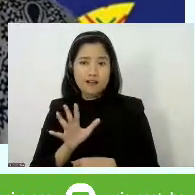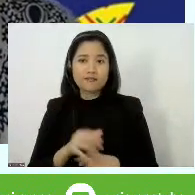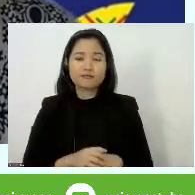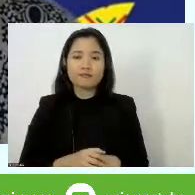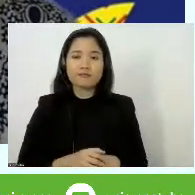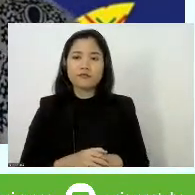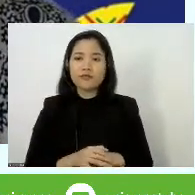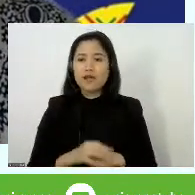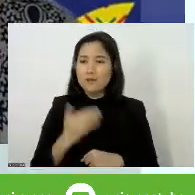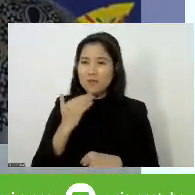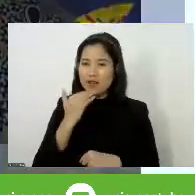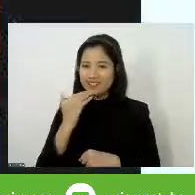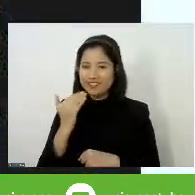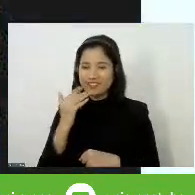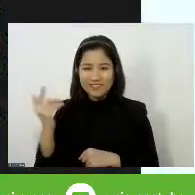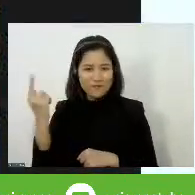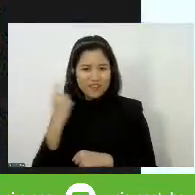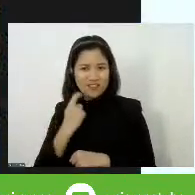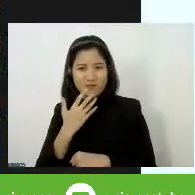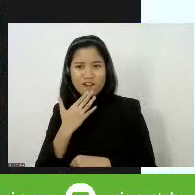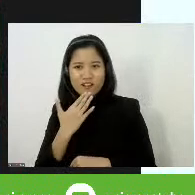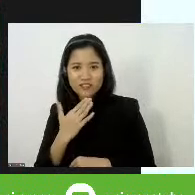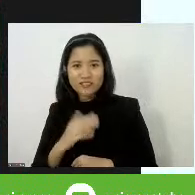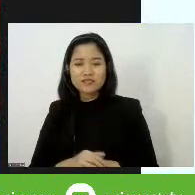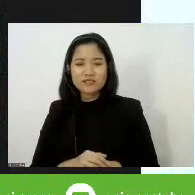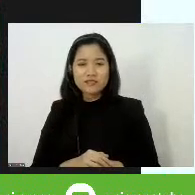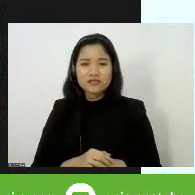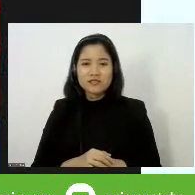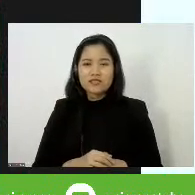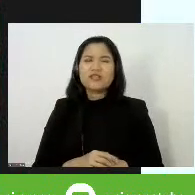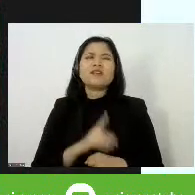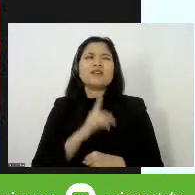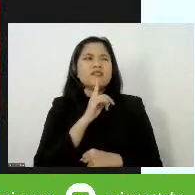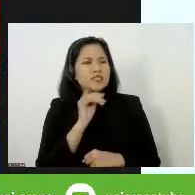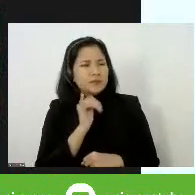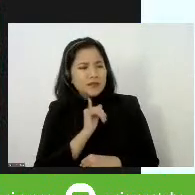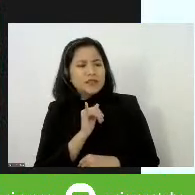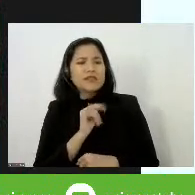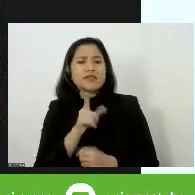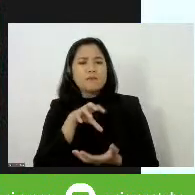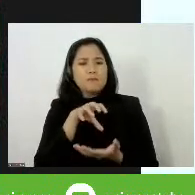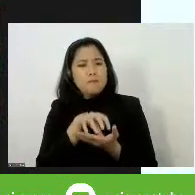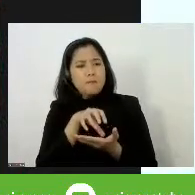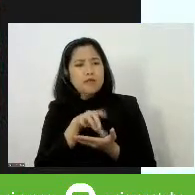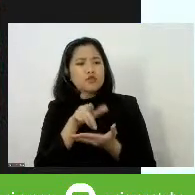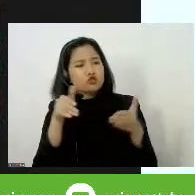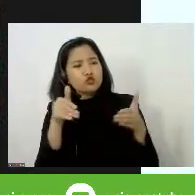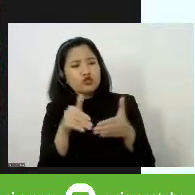you think twice Khair